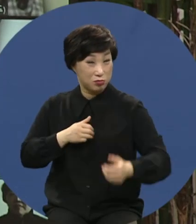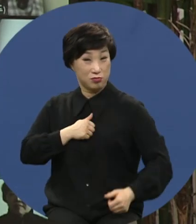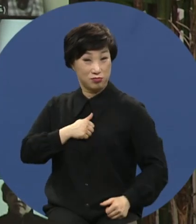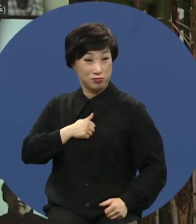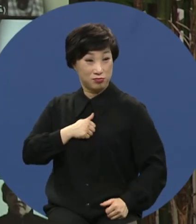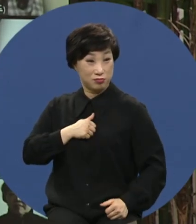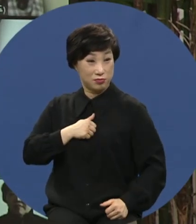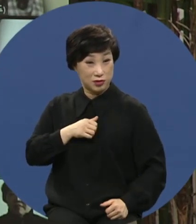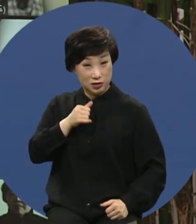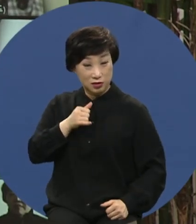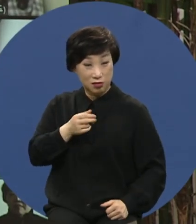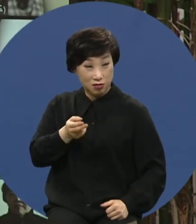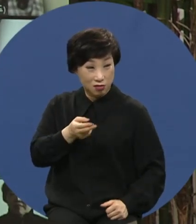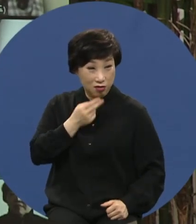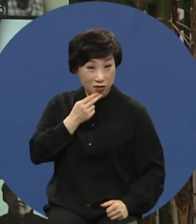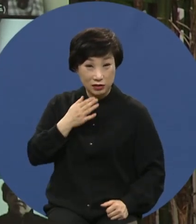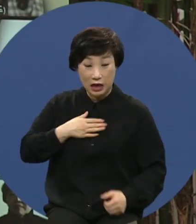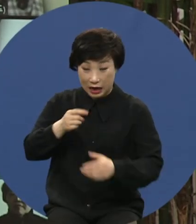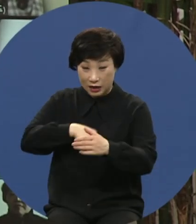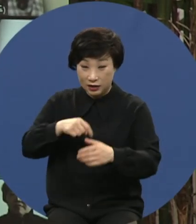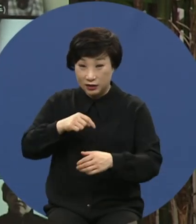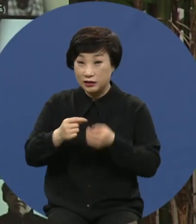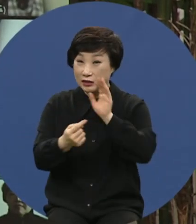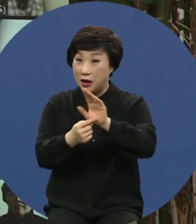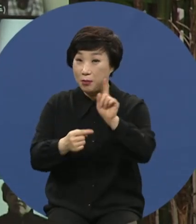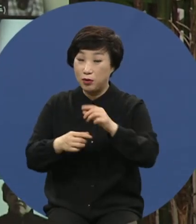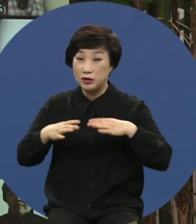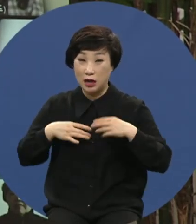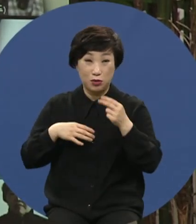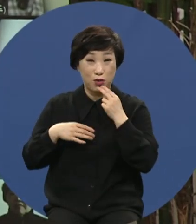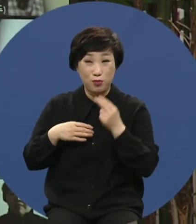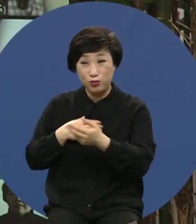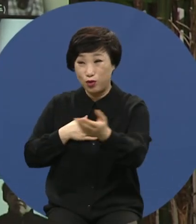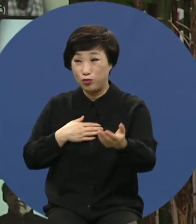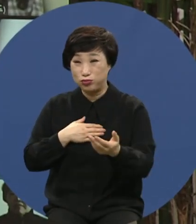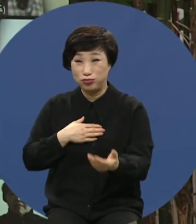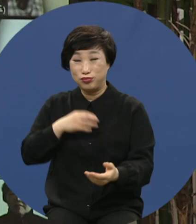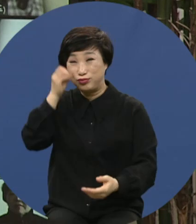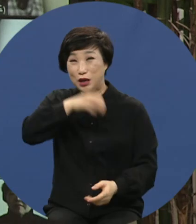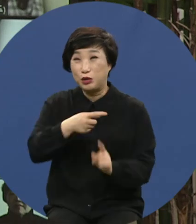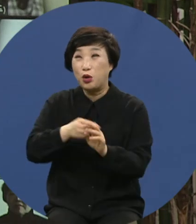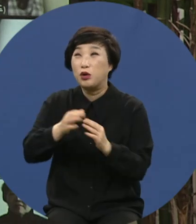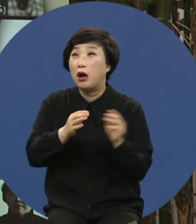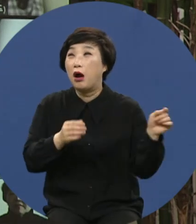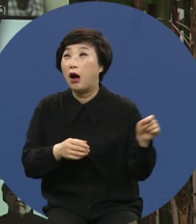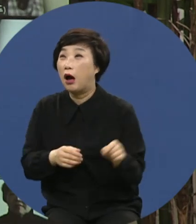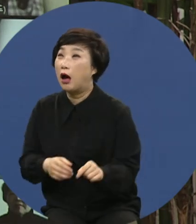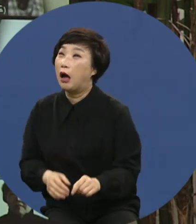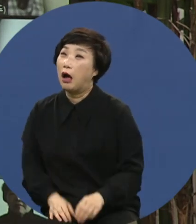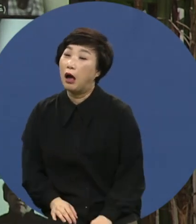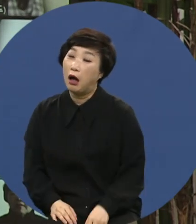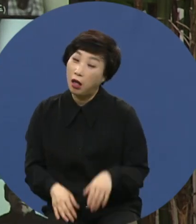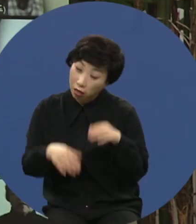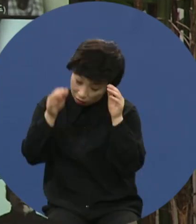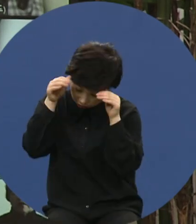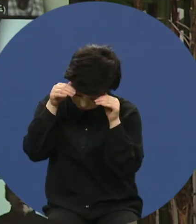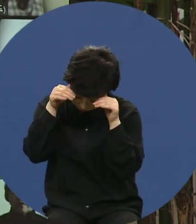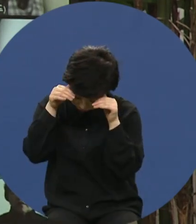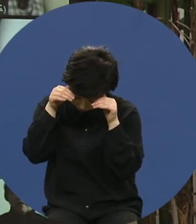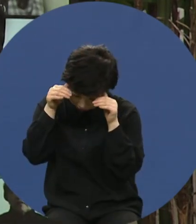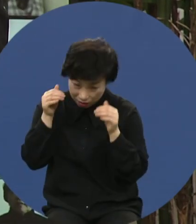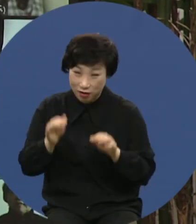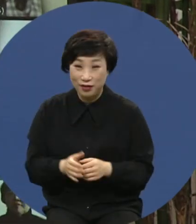자부심도 없고, 내 속에서 나타낼 어떤 자랑거리도 없고, 그냥 교회 와서 풀 죽은